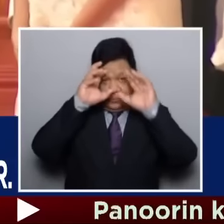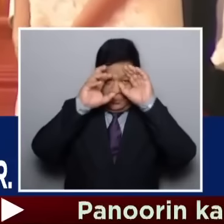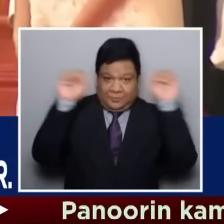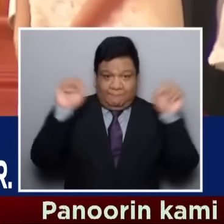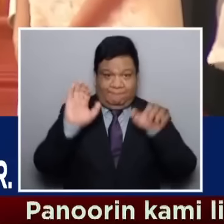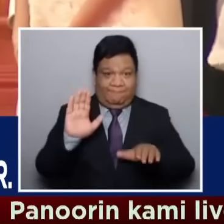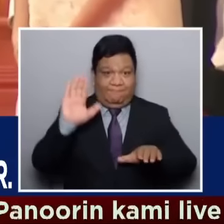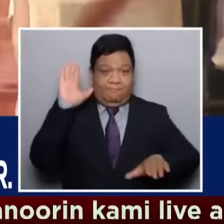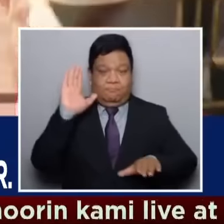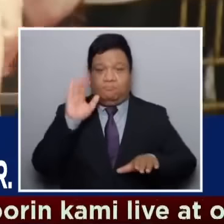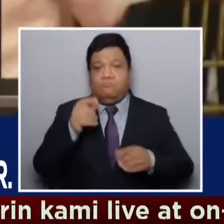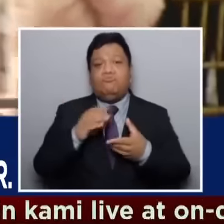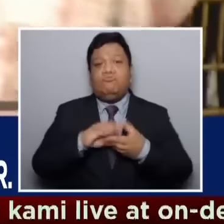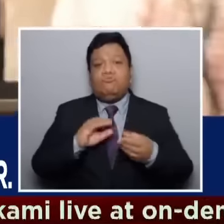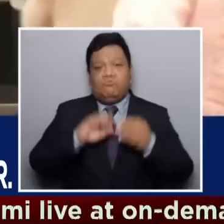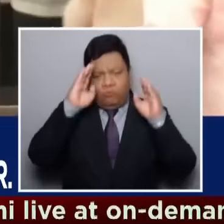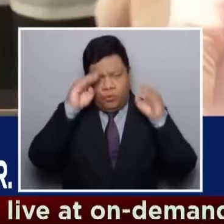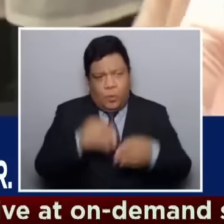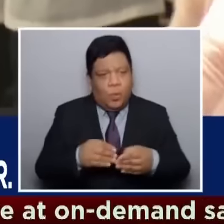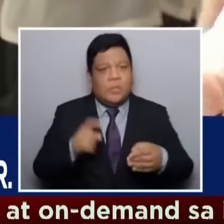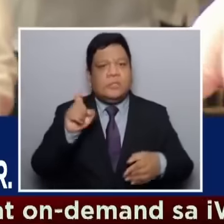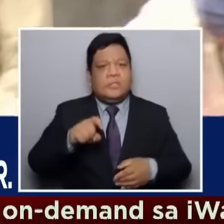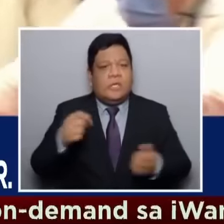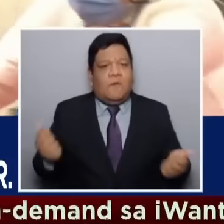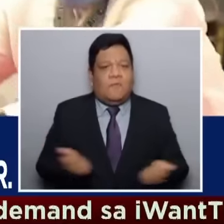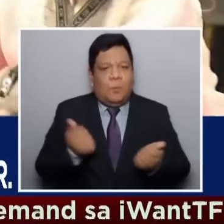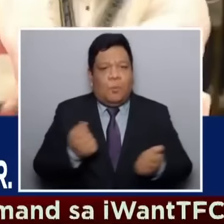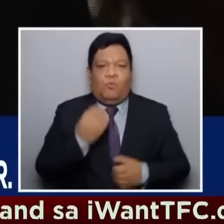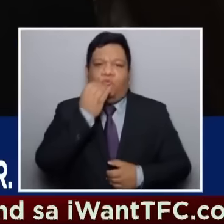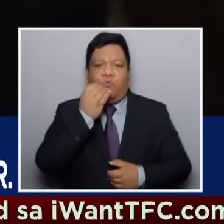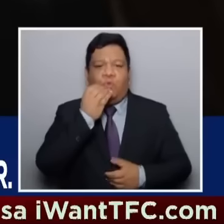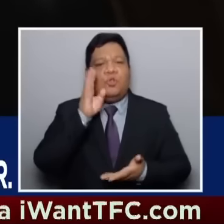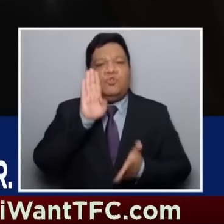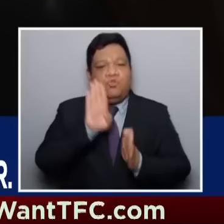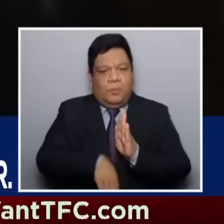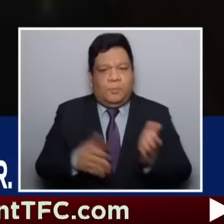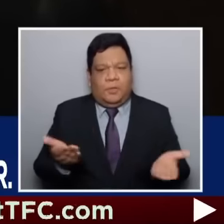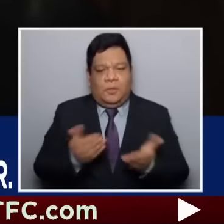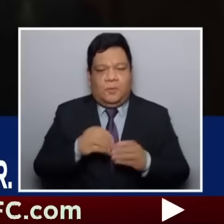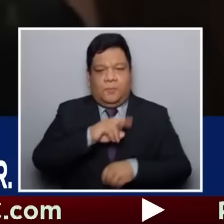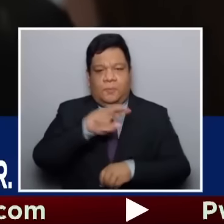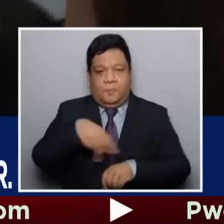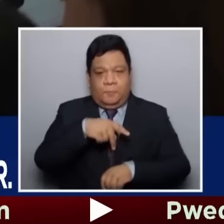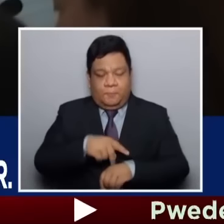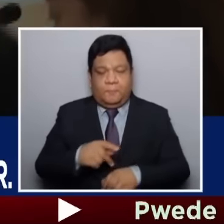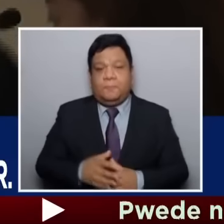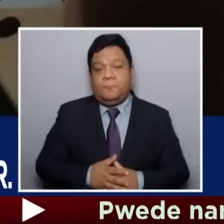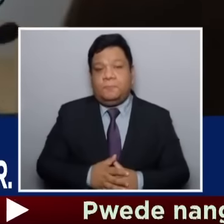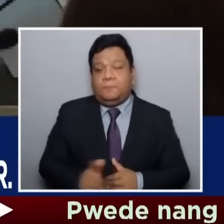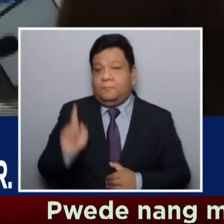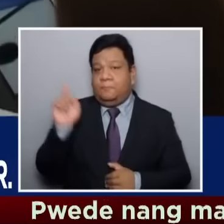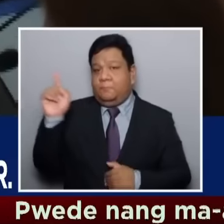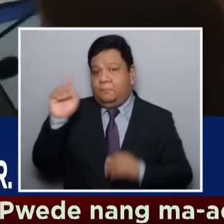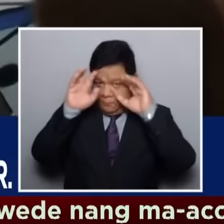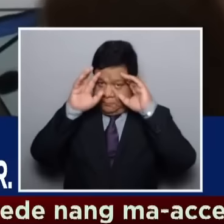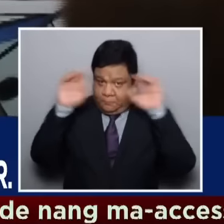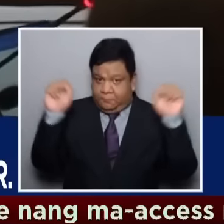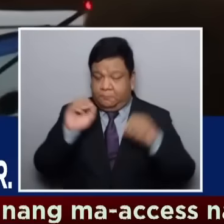ng pansin ang pagkakaroon ng sapat at murang pagkain sa bansa. We have to attend to the